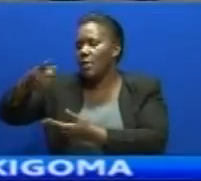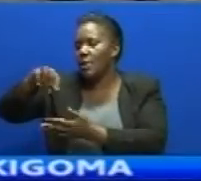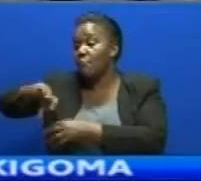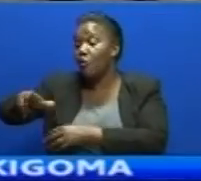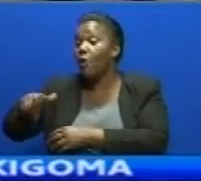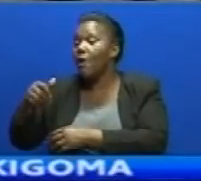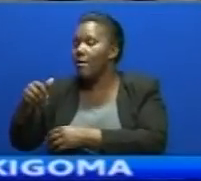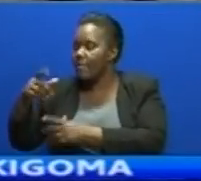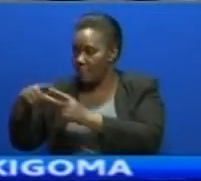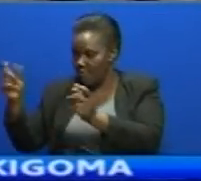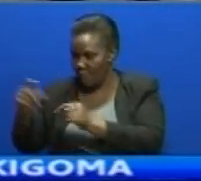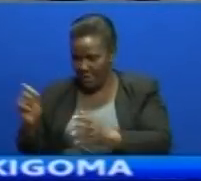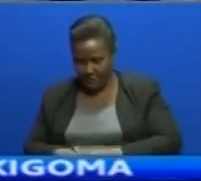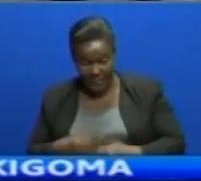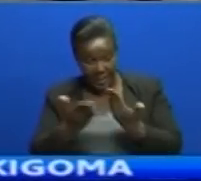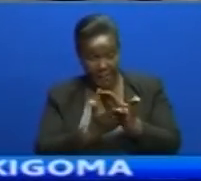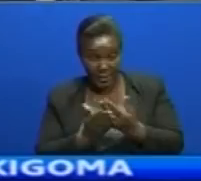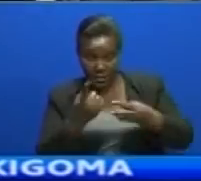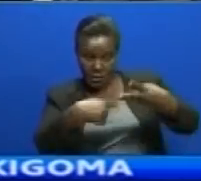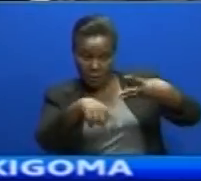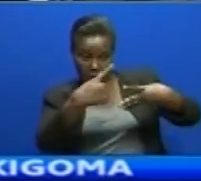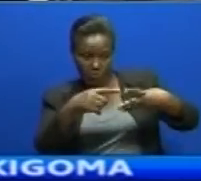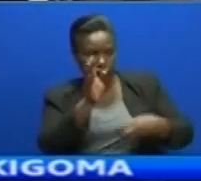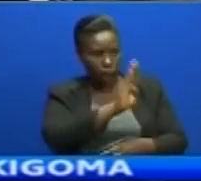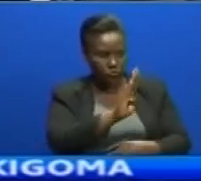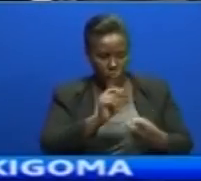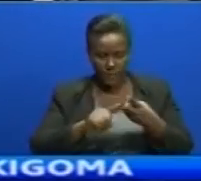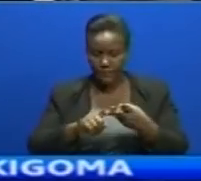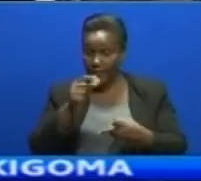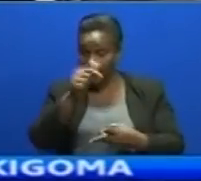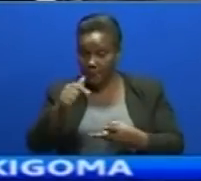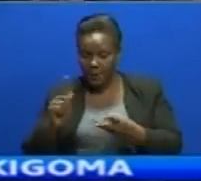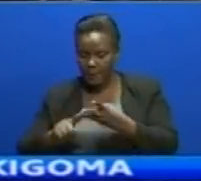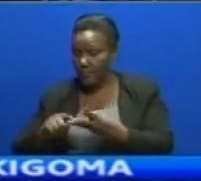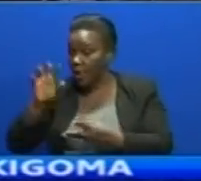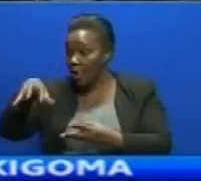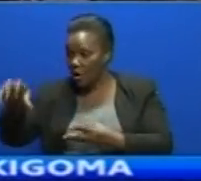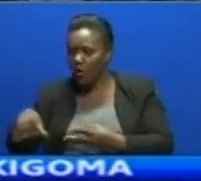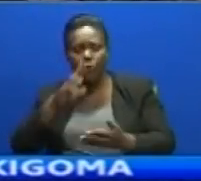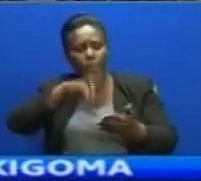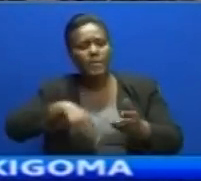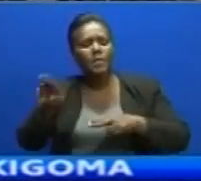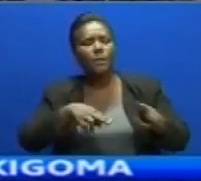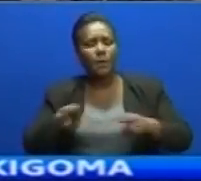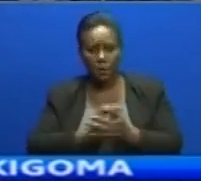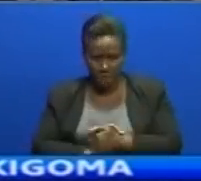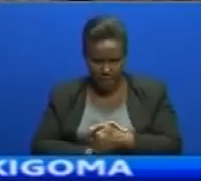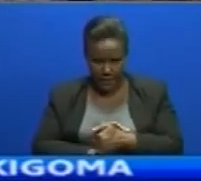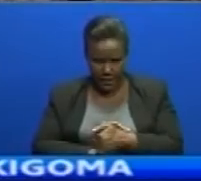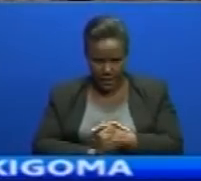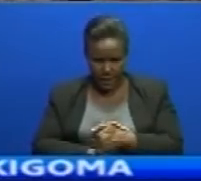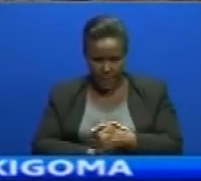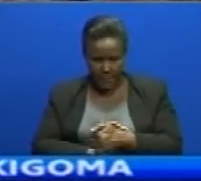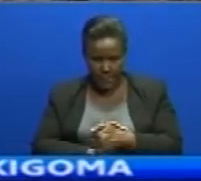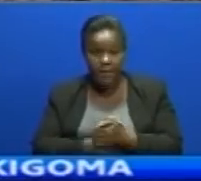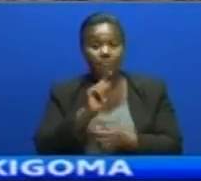Burundi na Jamhuri ya Kidemokrasia ya Kongo. Hii inakuwa ni mara ya pili kwa nchi za Tanzania na Burundi kusaini makubaliano haya,